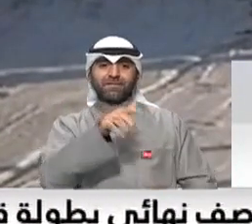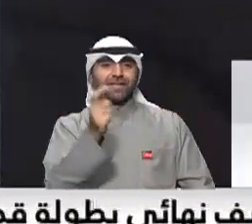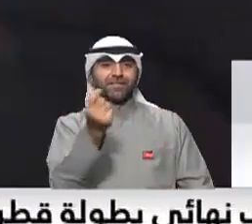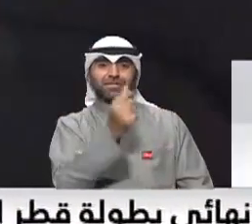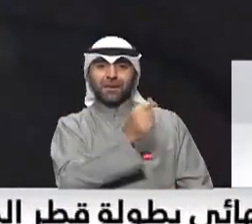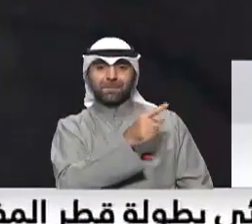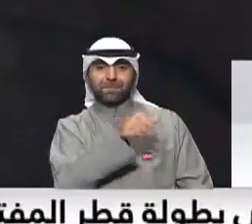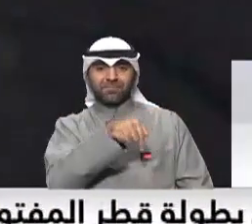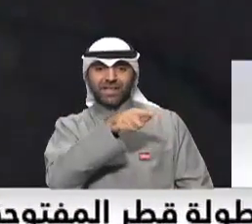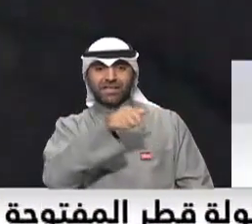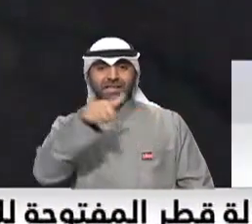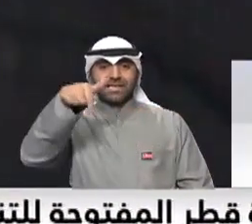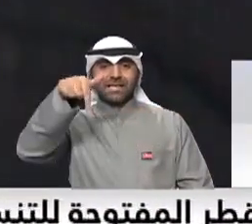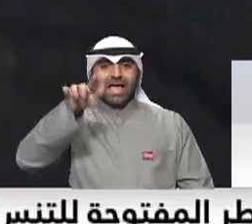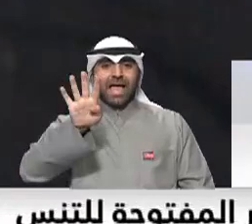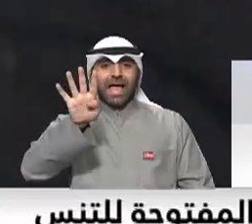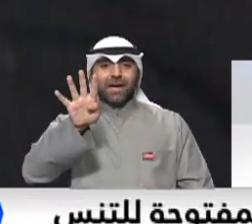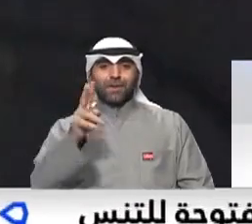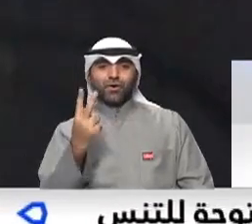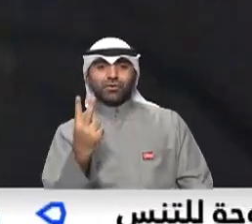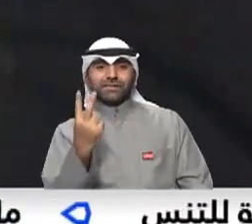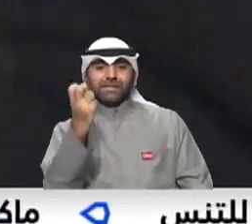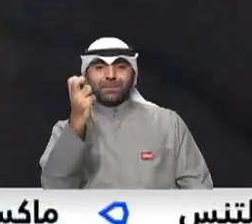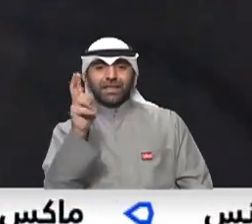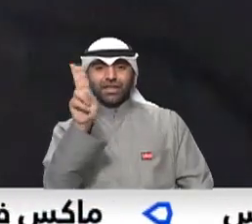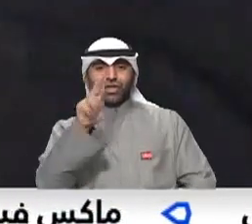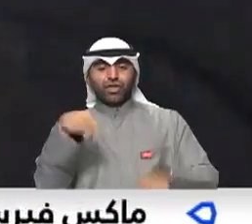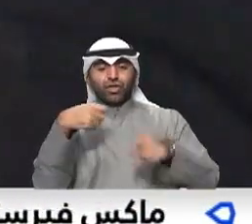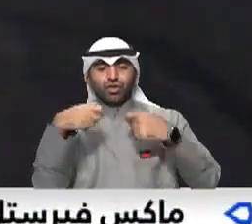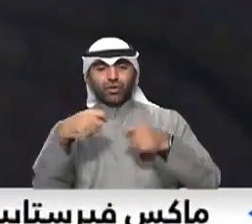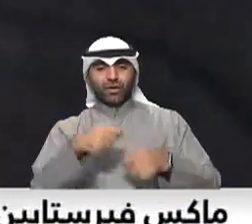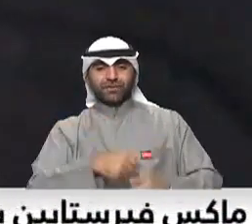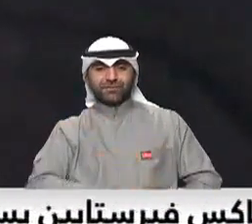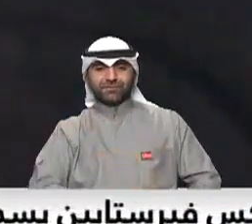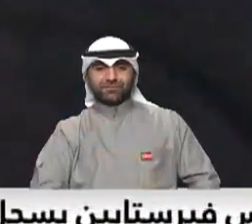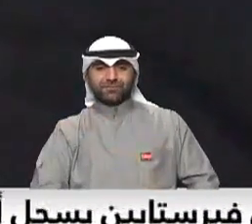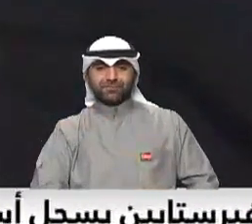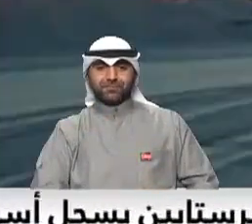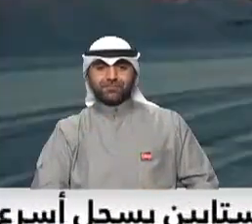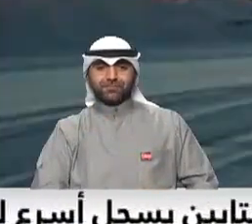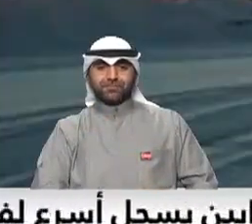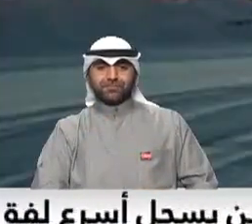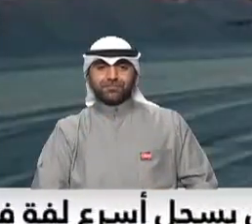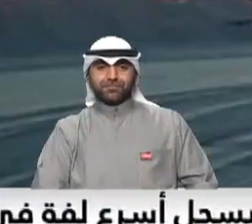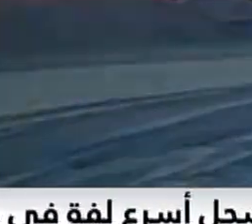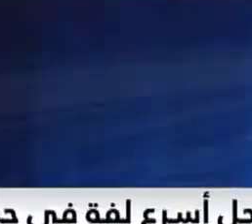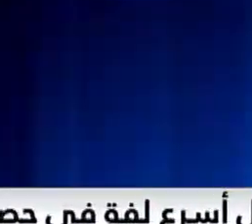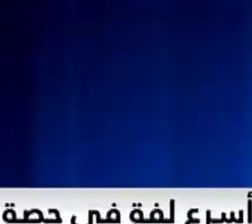لتبلغ بذلك مستوى 74 دولار و75 سنتا للبرميل.